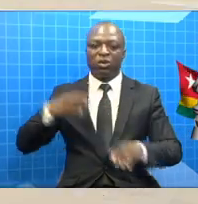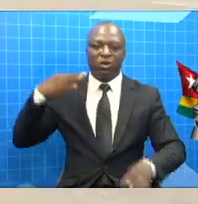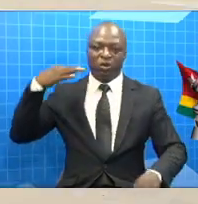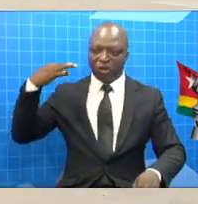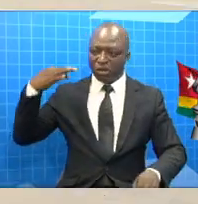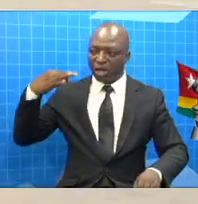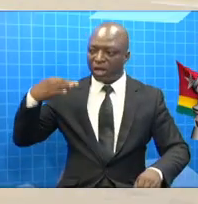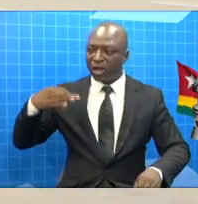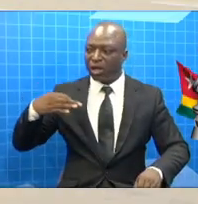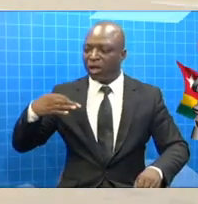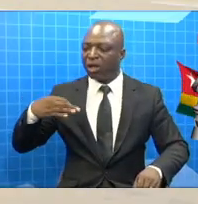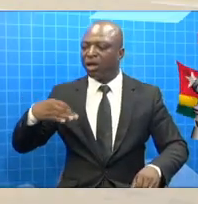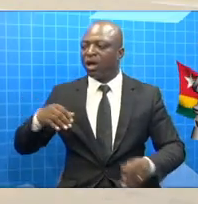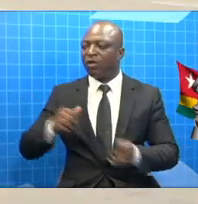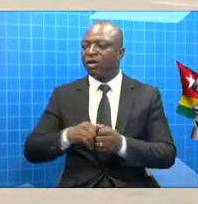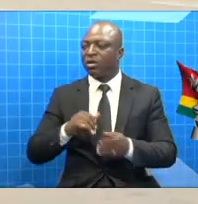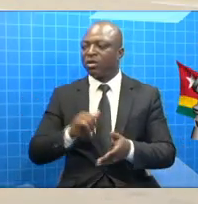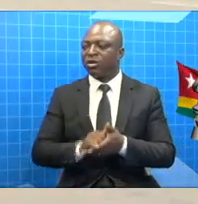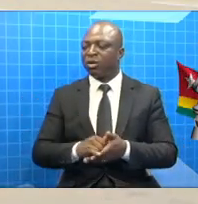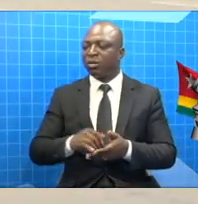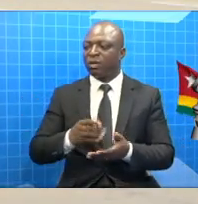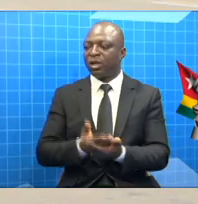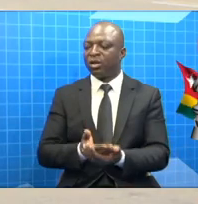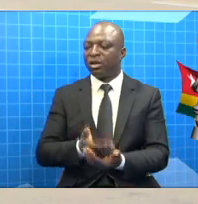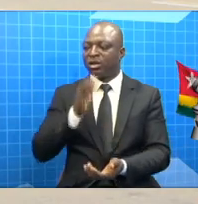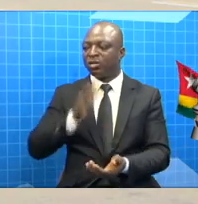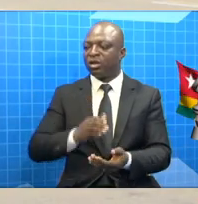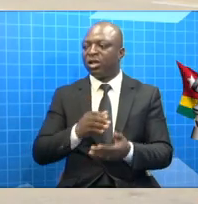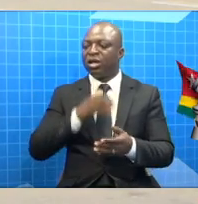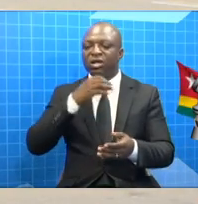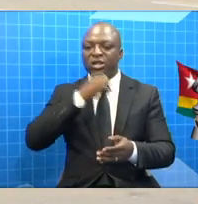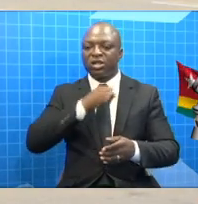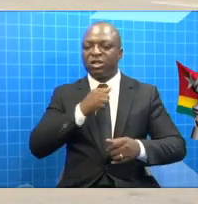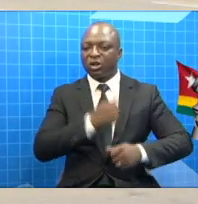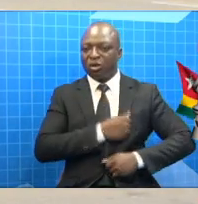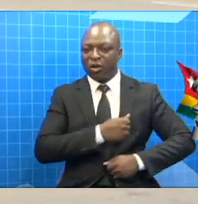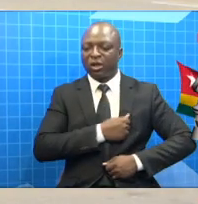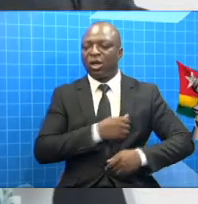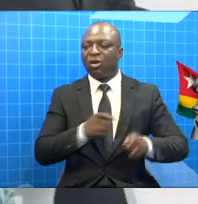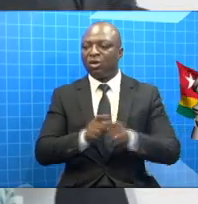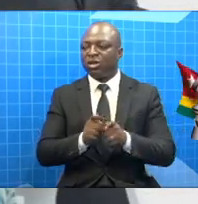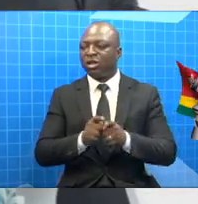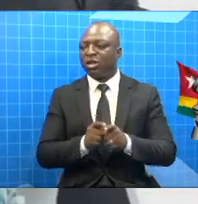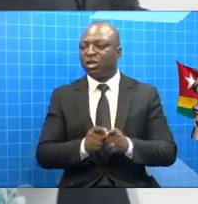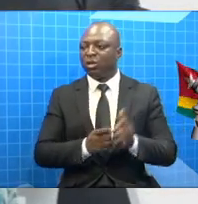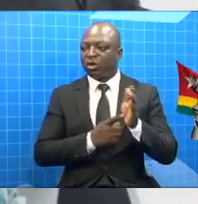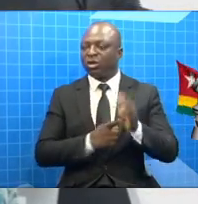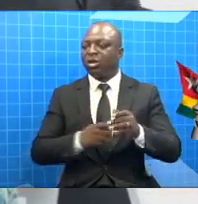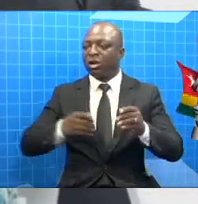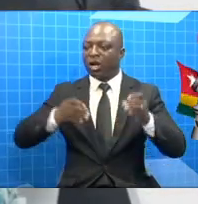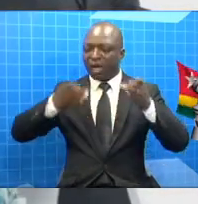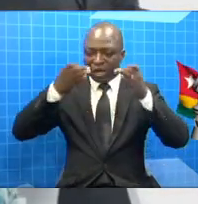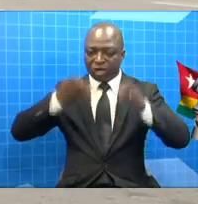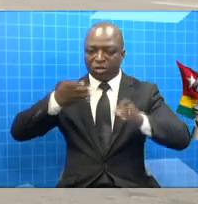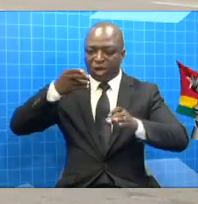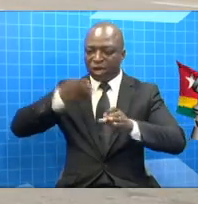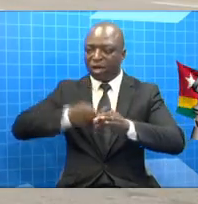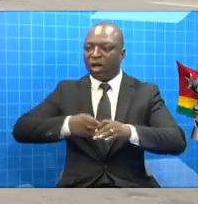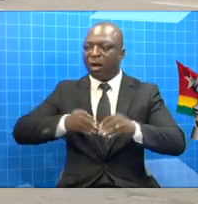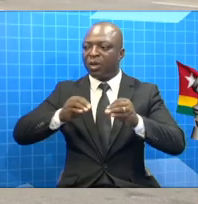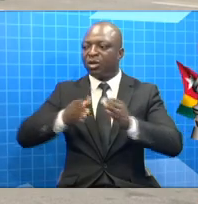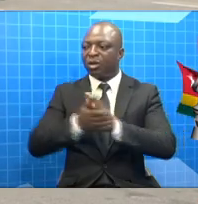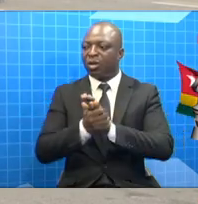volontariat. Débordant de patriotisme, les anciens combattants témoignent ici de leur engagement ferme à mettre